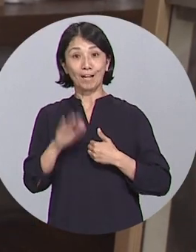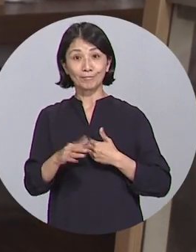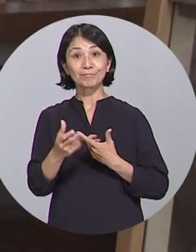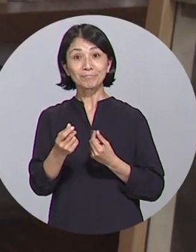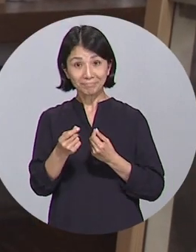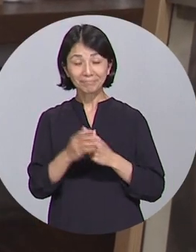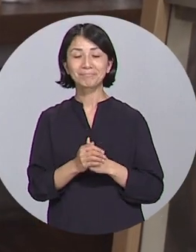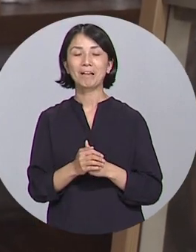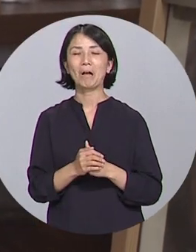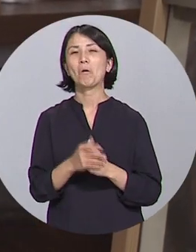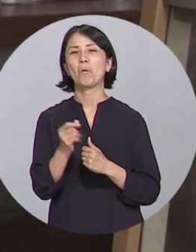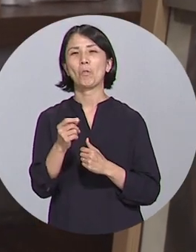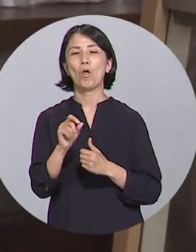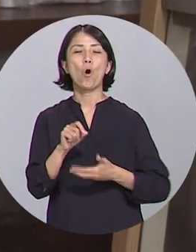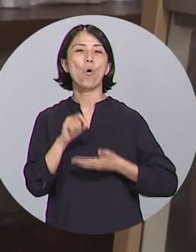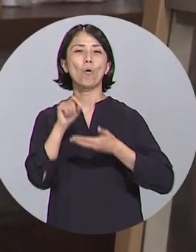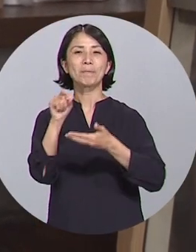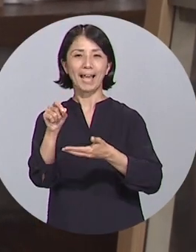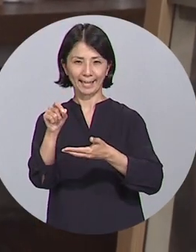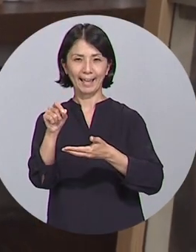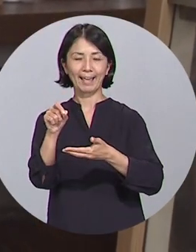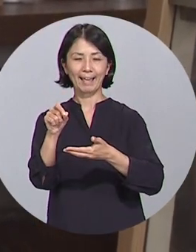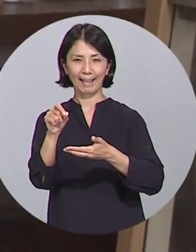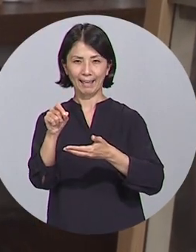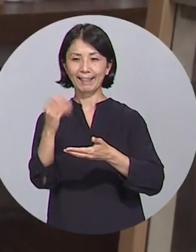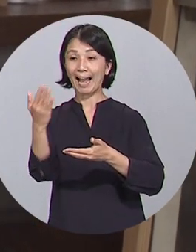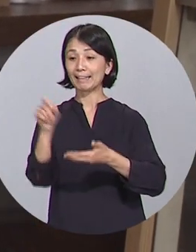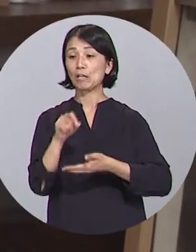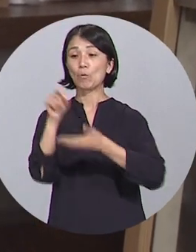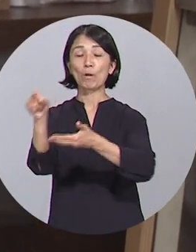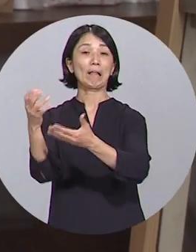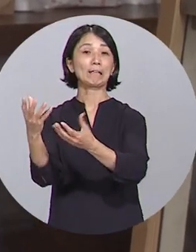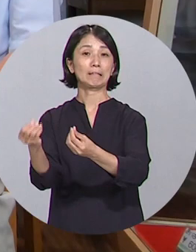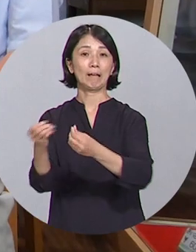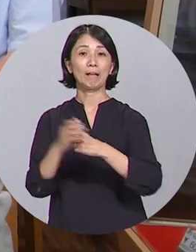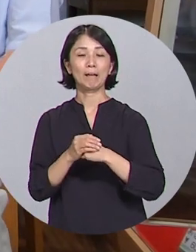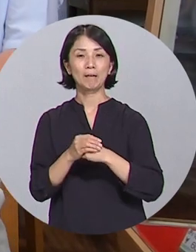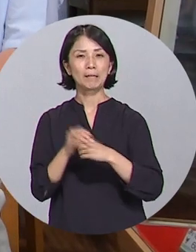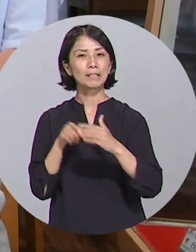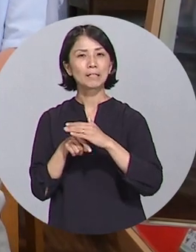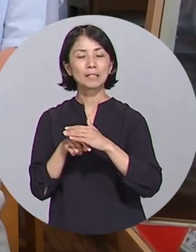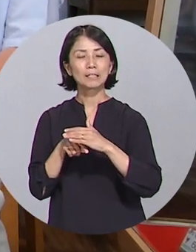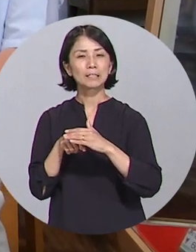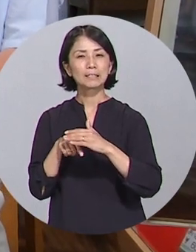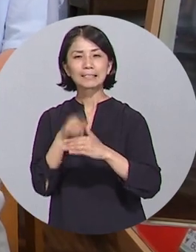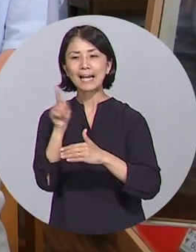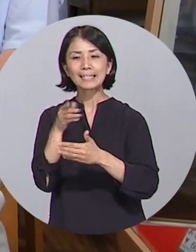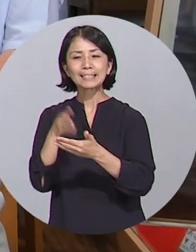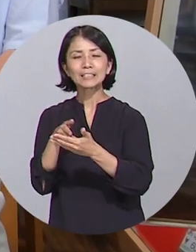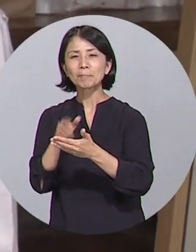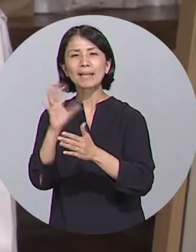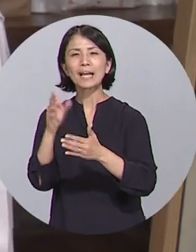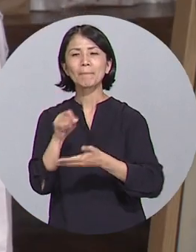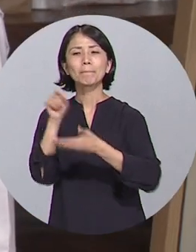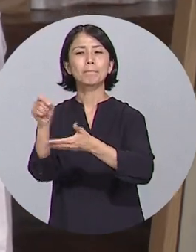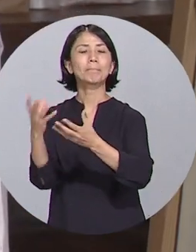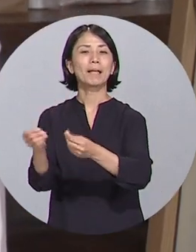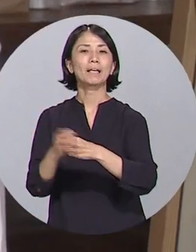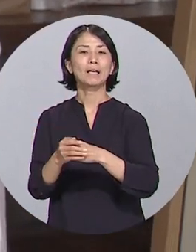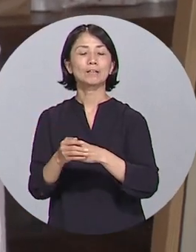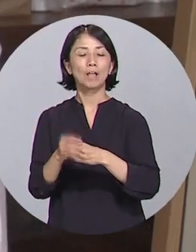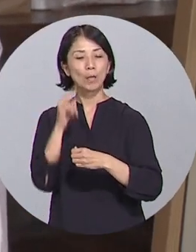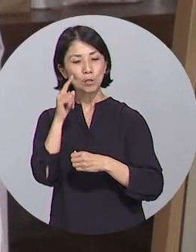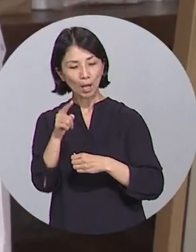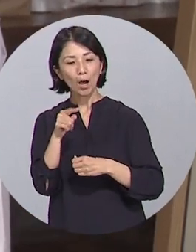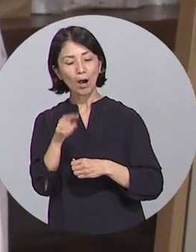客さんであのお土産で、先方の方にお渡しして、はい、黙って置いてきた人がいるんですよね。 なるほど、はい、 皆さん見た目